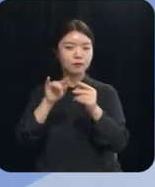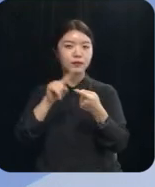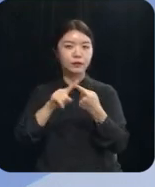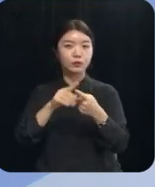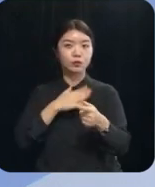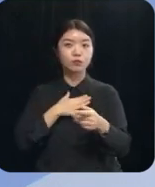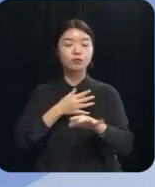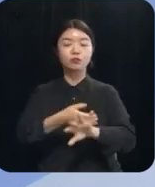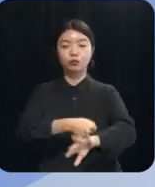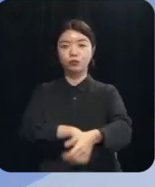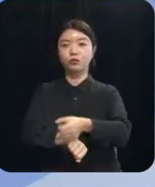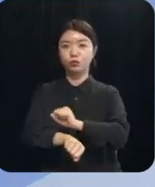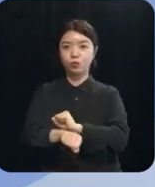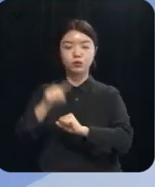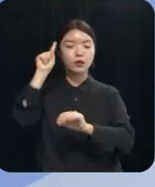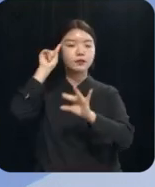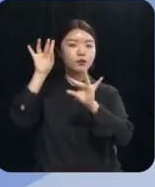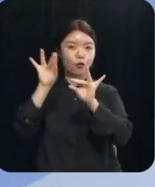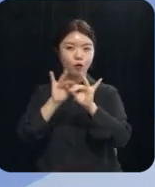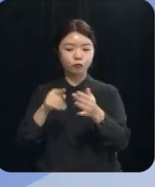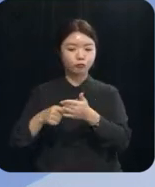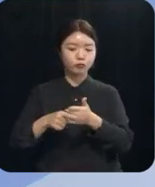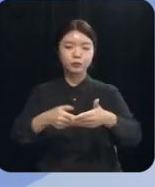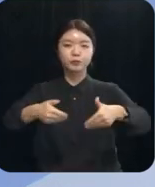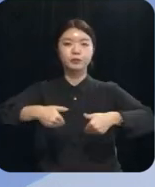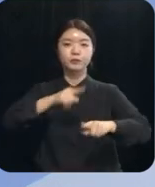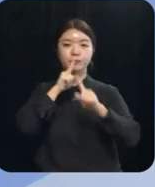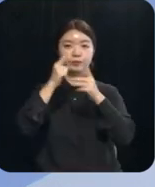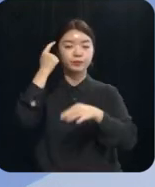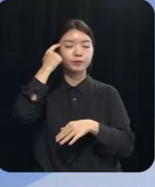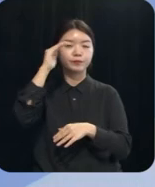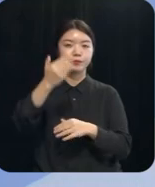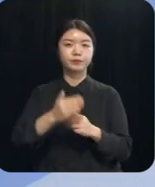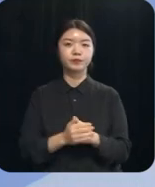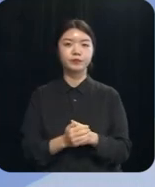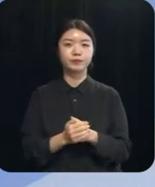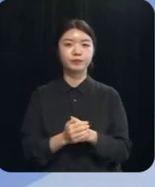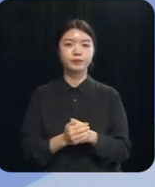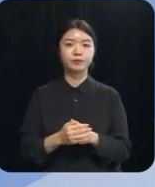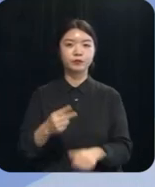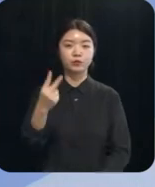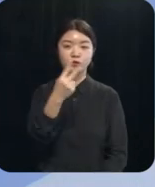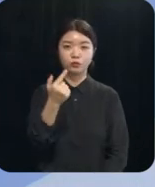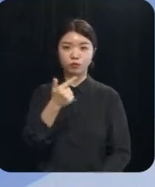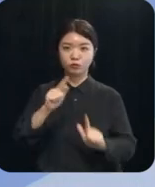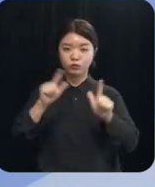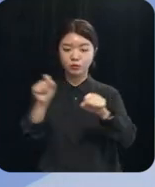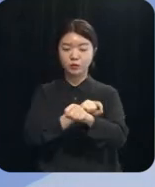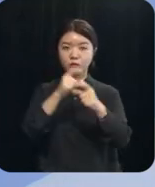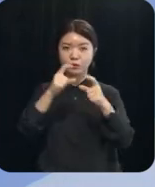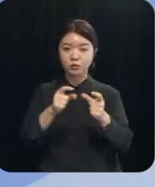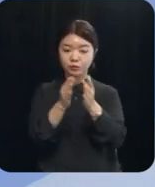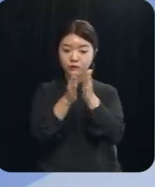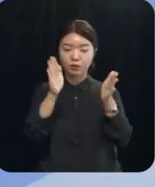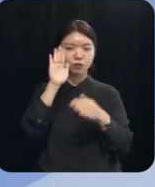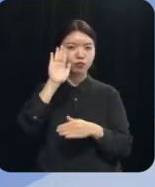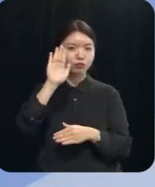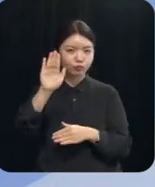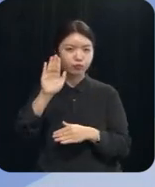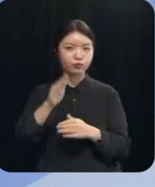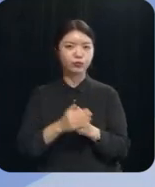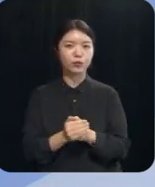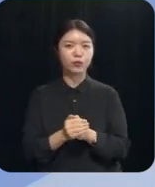저는 적극적으로 찬성하고 추진돼야 된다고 봅니다. 2006년 특별자치도 출범 이후에